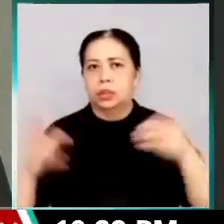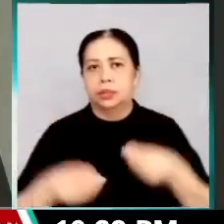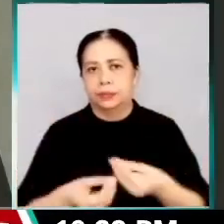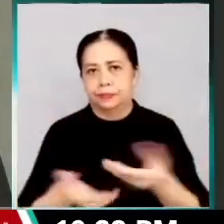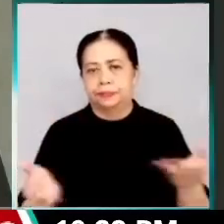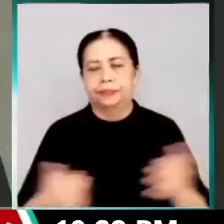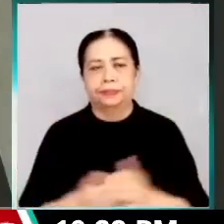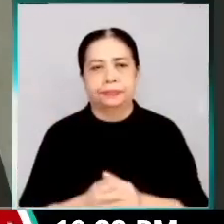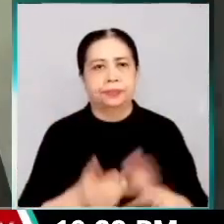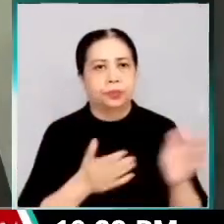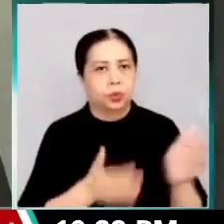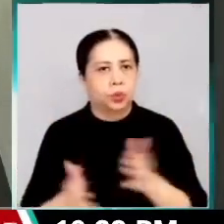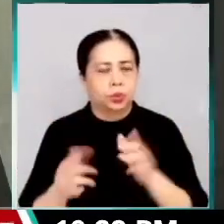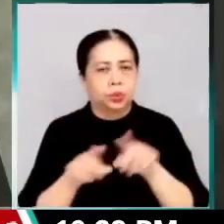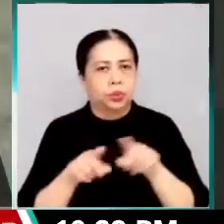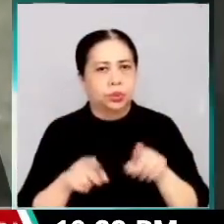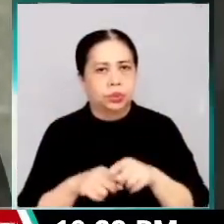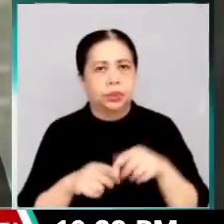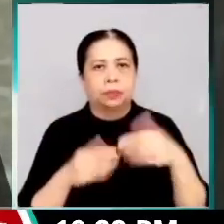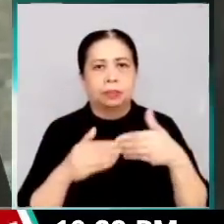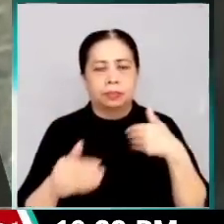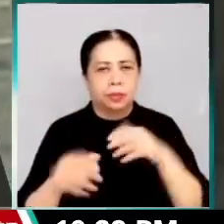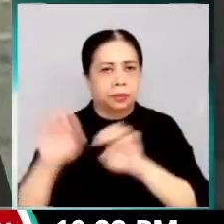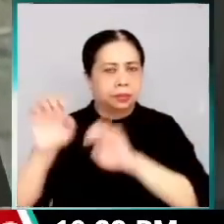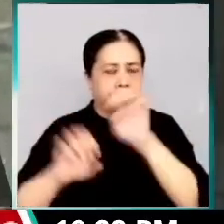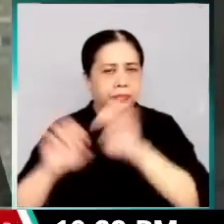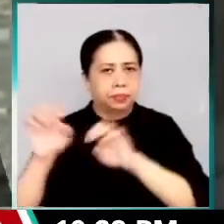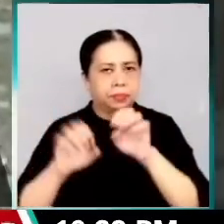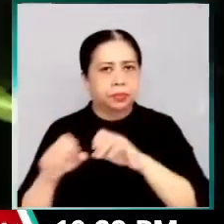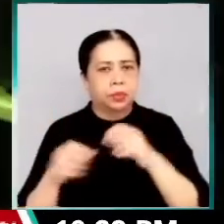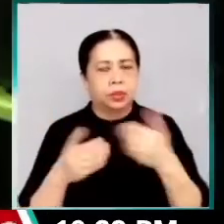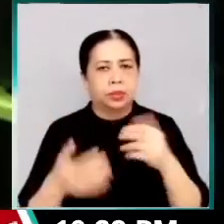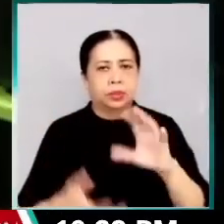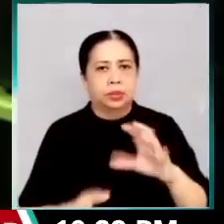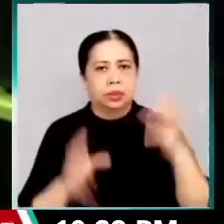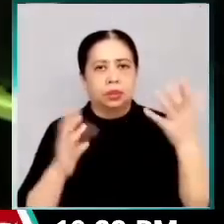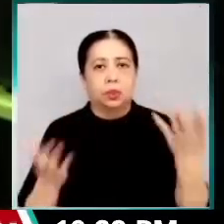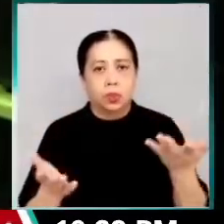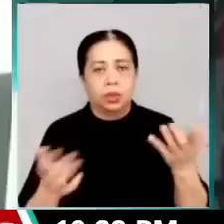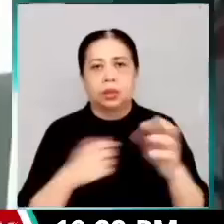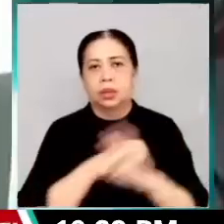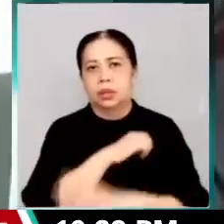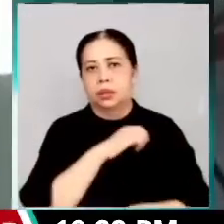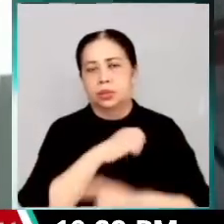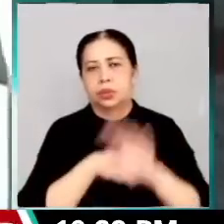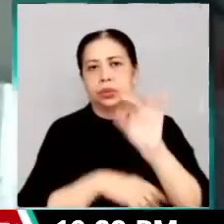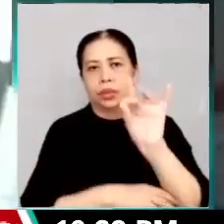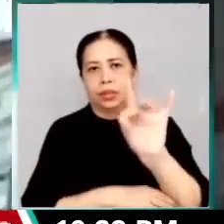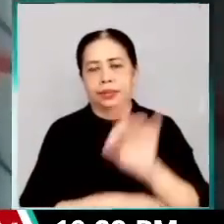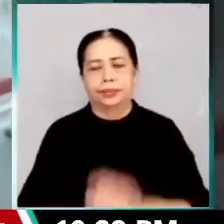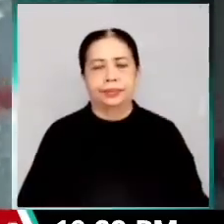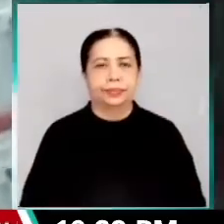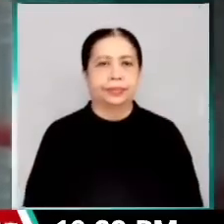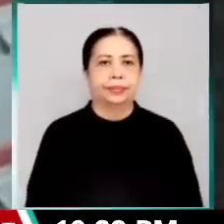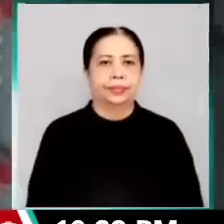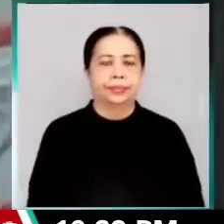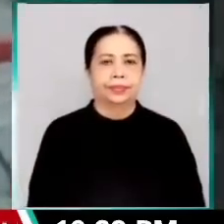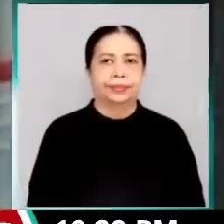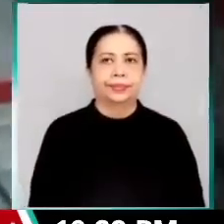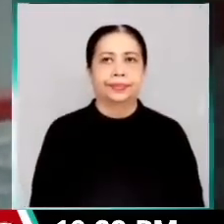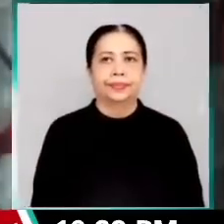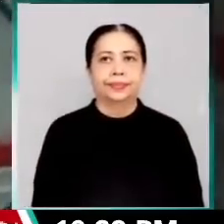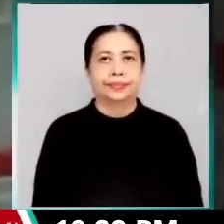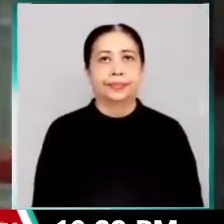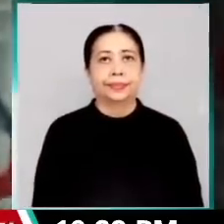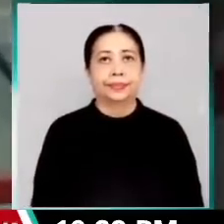rin ang pre-disaster risk assessment ng Office of the Civil Defense sa Region 8. Ivan Mayrina nagbabalita para sa GMA Integrated